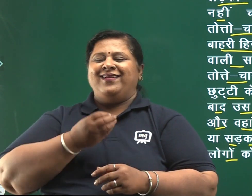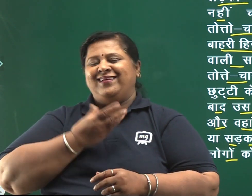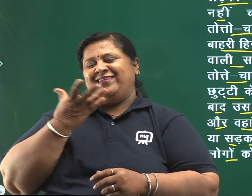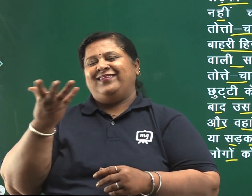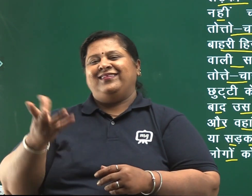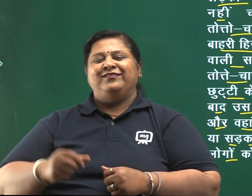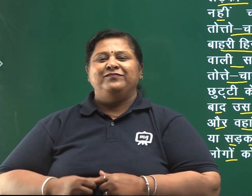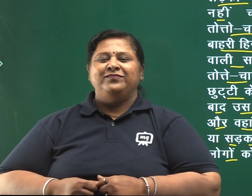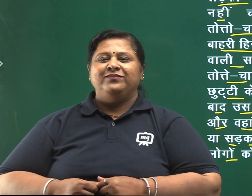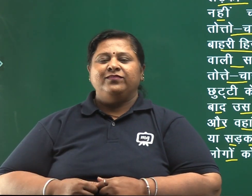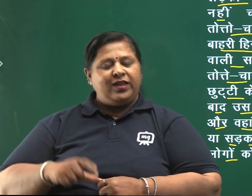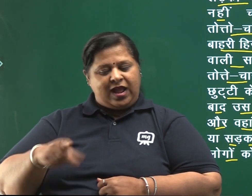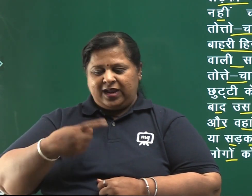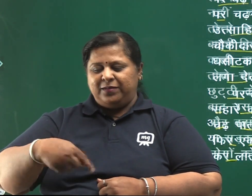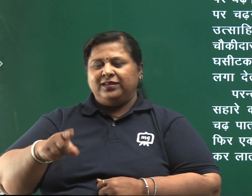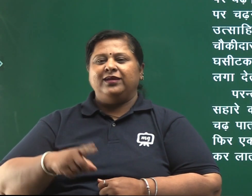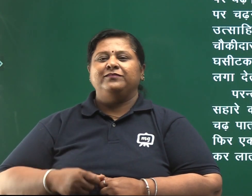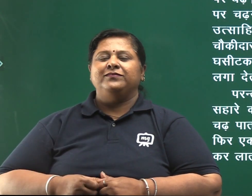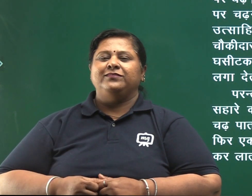था। आगे बढ़ते हैं।